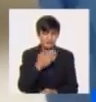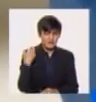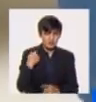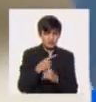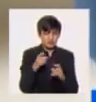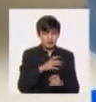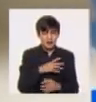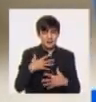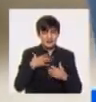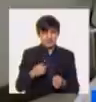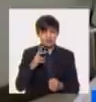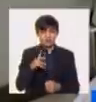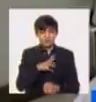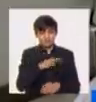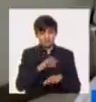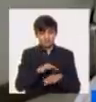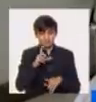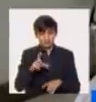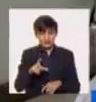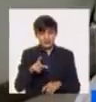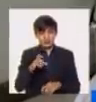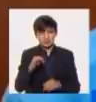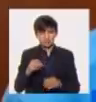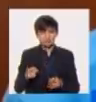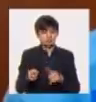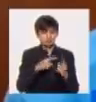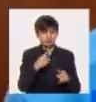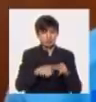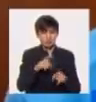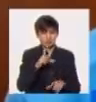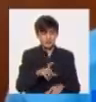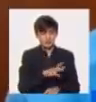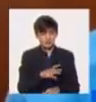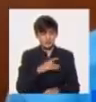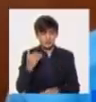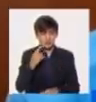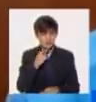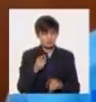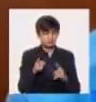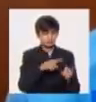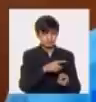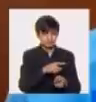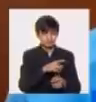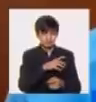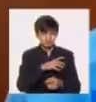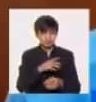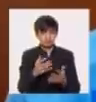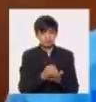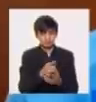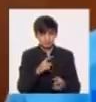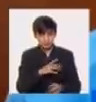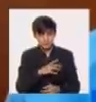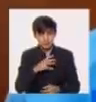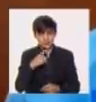об излечившихся пациентах после такой процедуры. А что вы можете сказать насчет этого метода? Есть ли